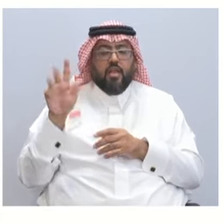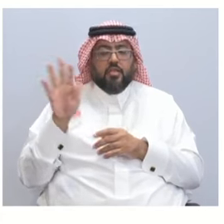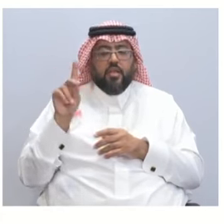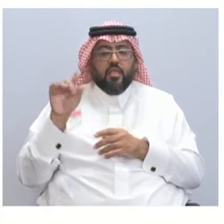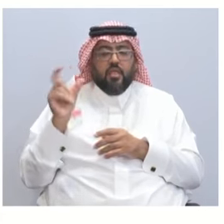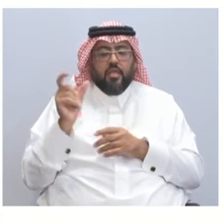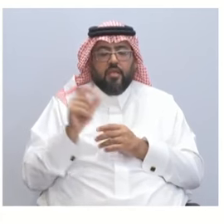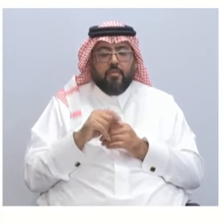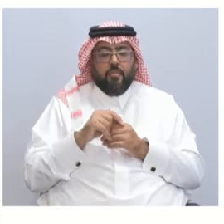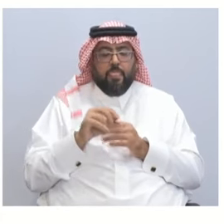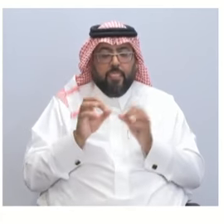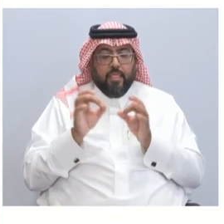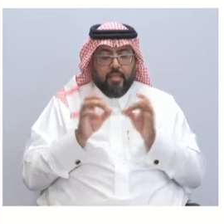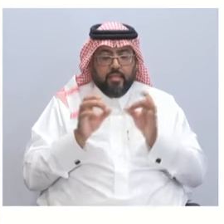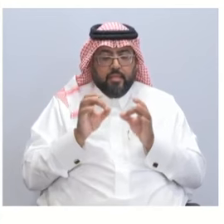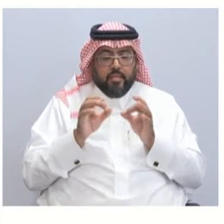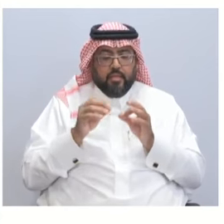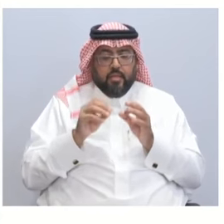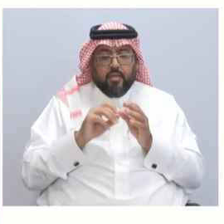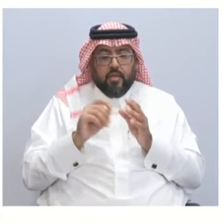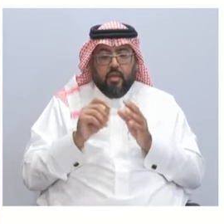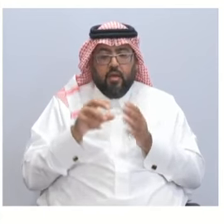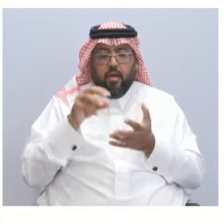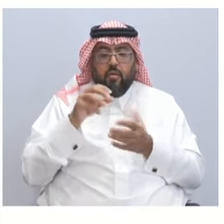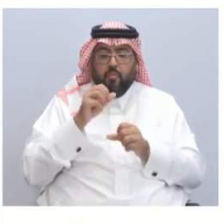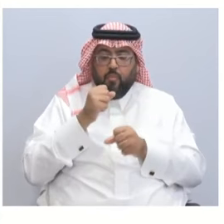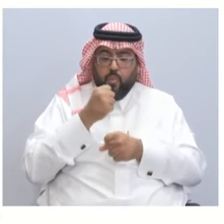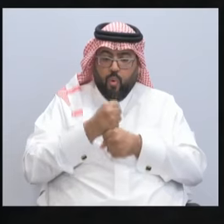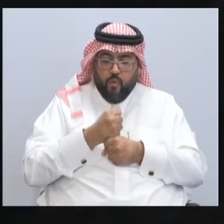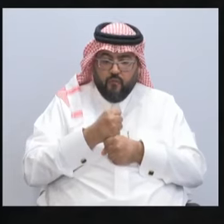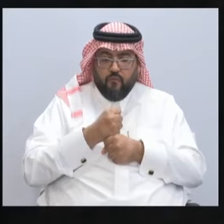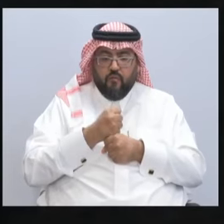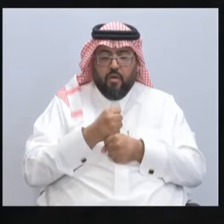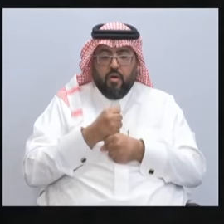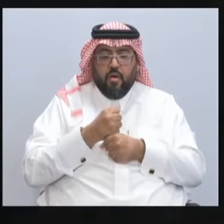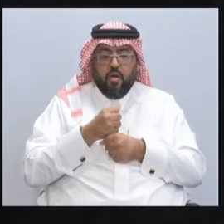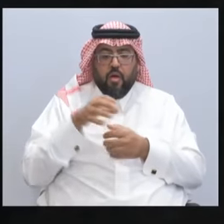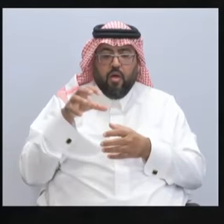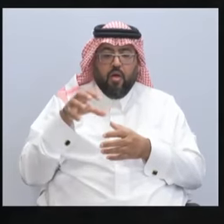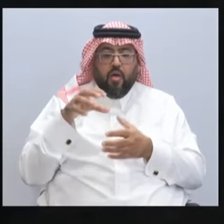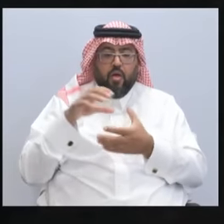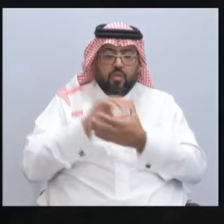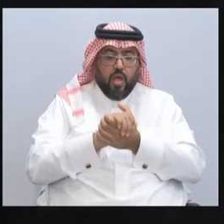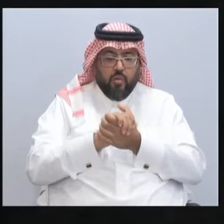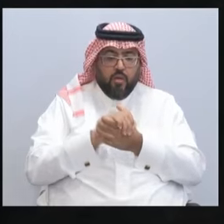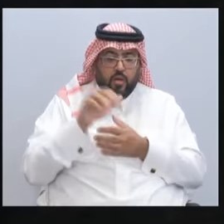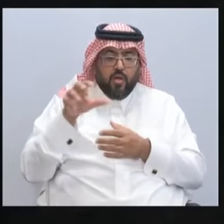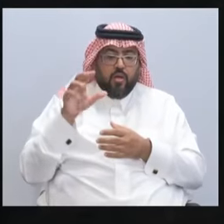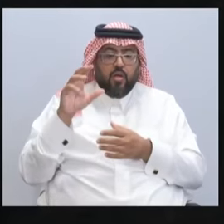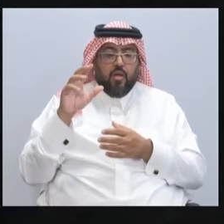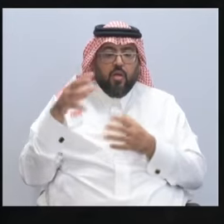فلسطين تنسيق تنسيق مواقف دول مجلس التعاون تجاه القضايا